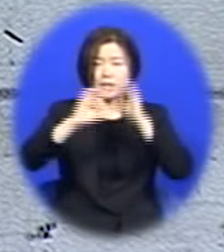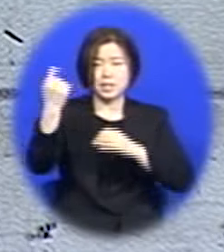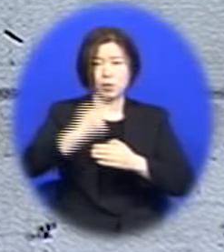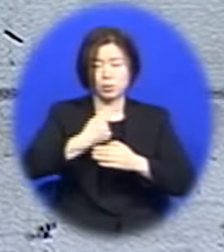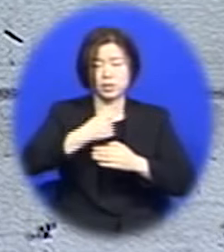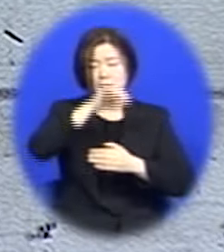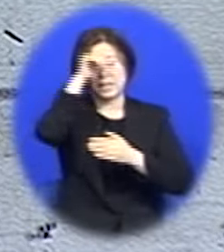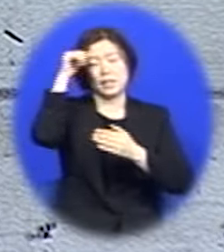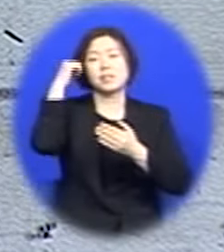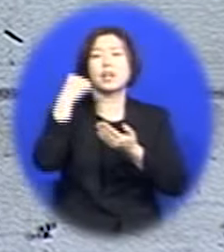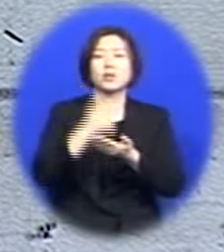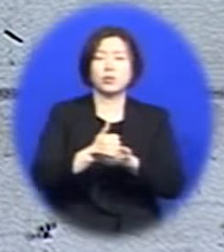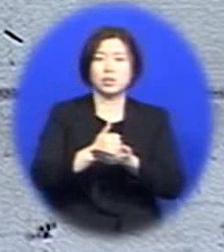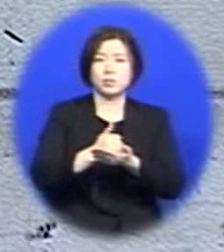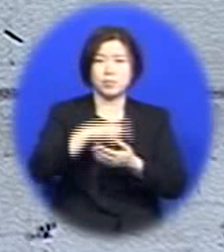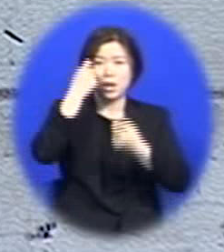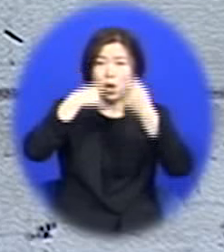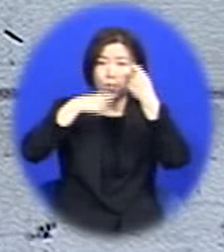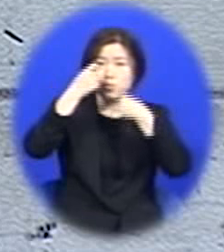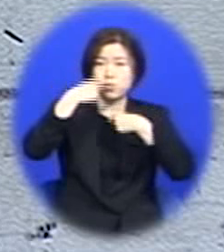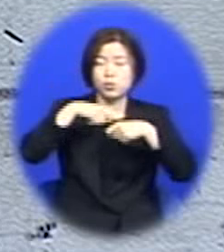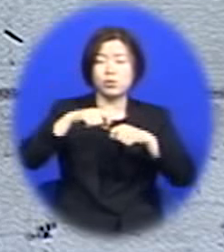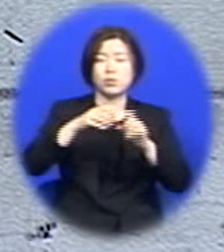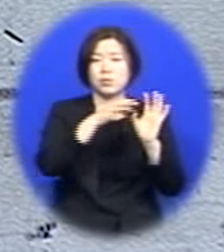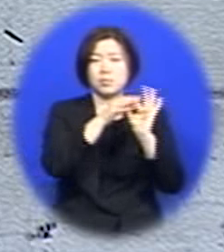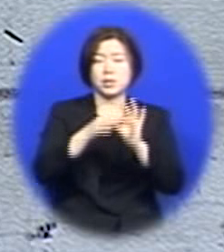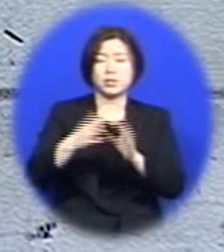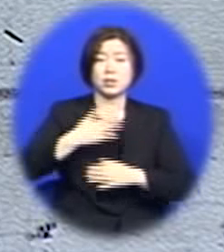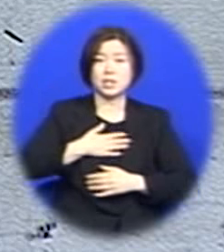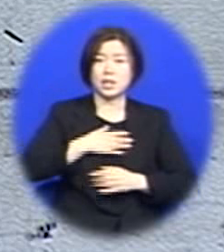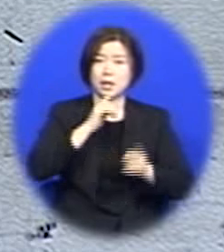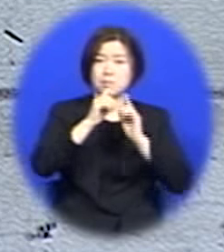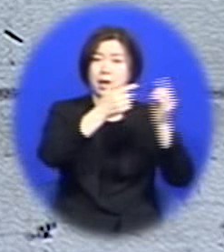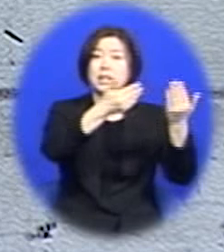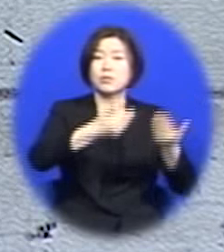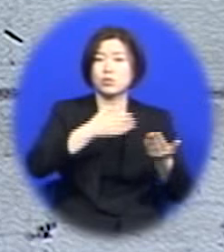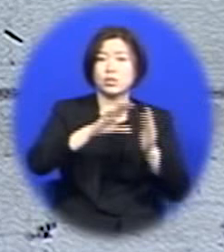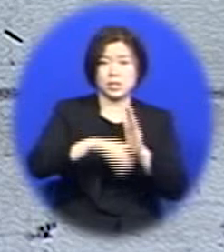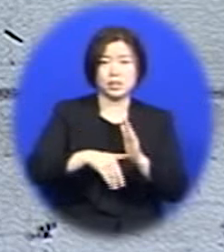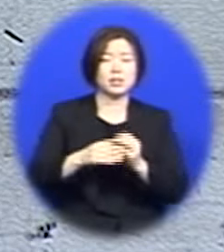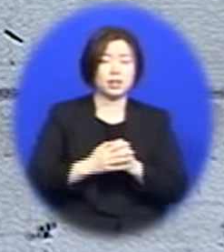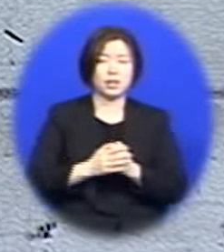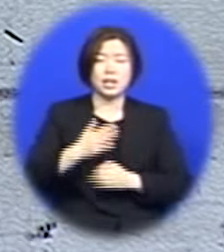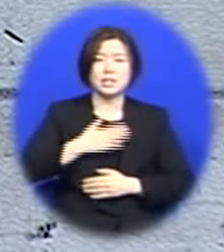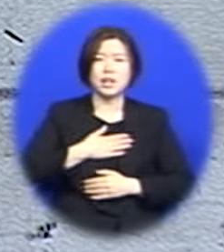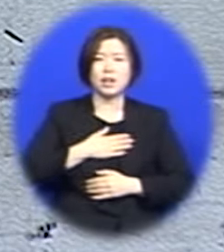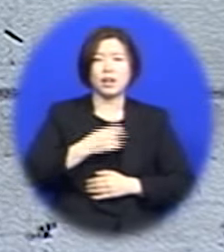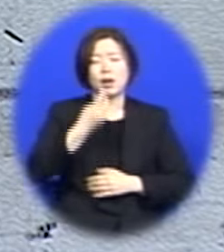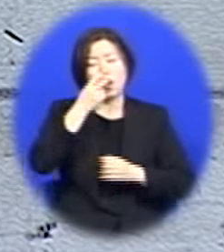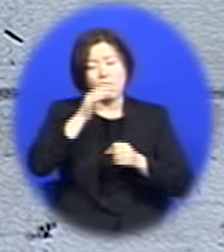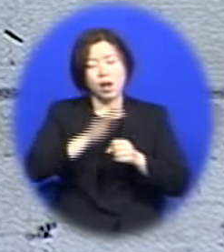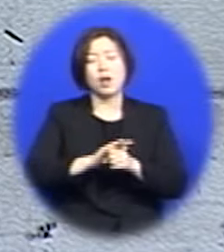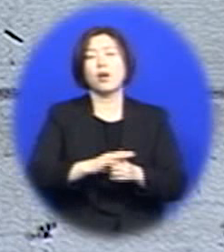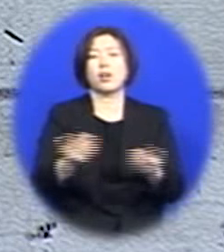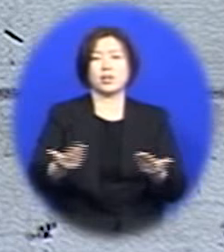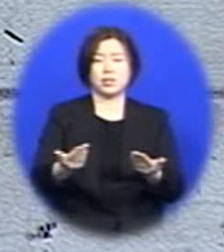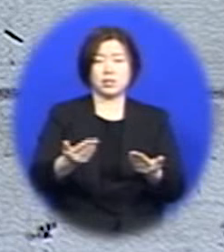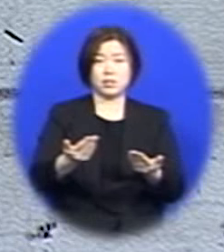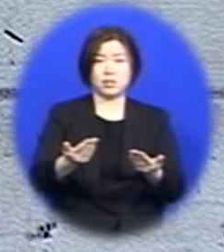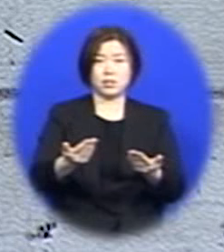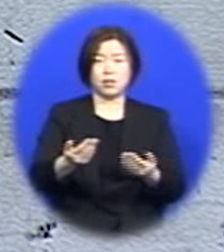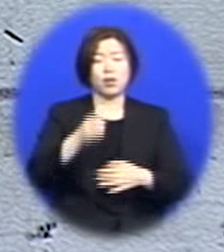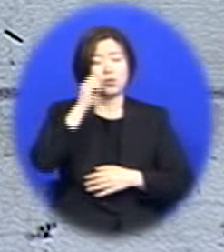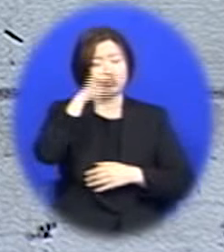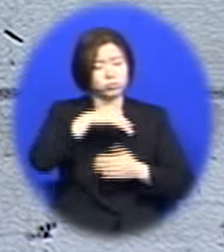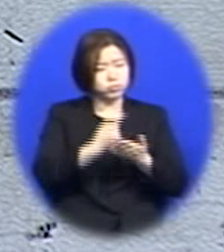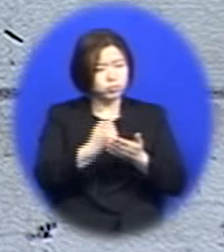장로님들, 그들이 울면서 저에게 이야기하실 때 제가 참 기가 막히더라고요. 그냥